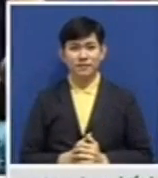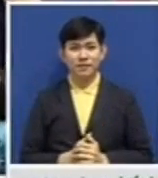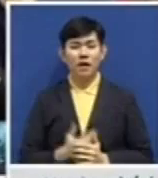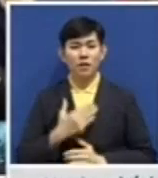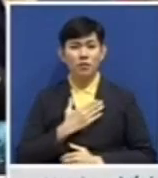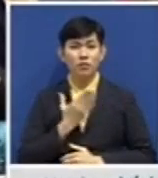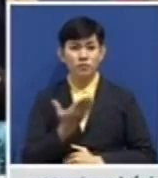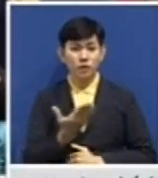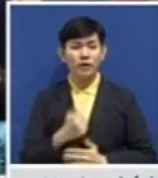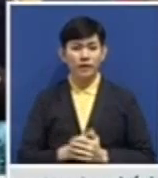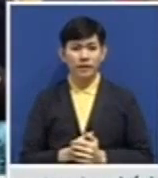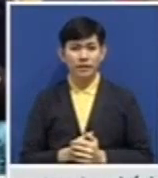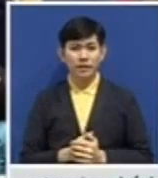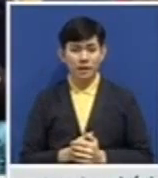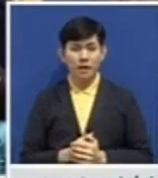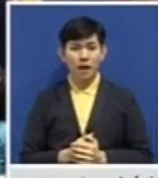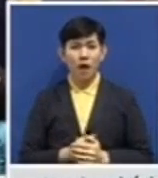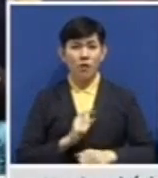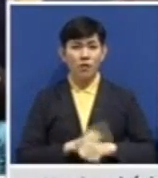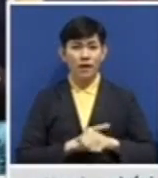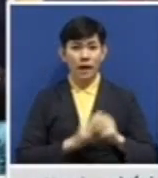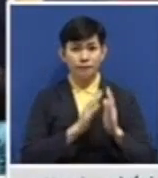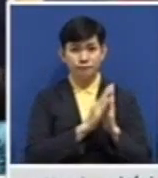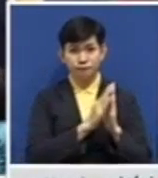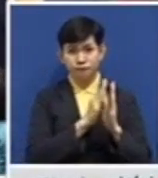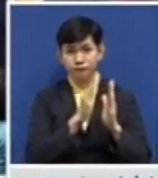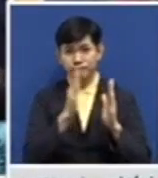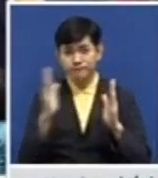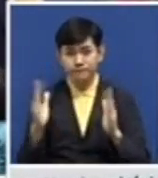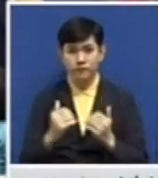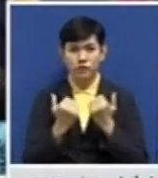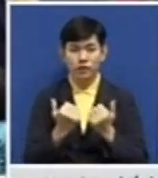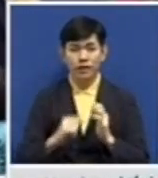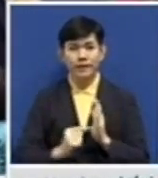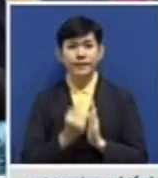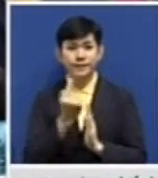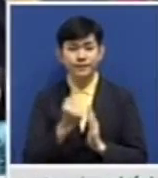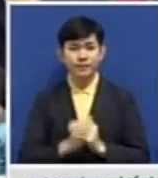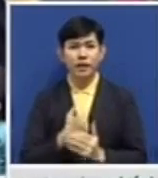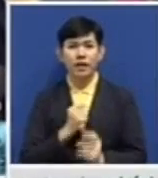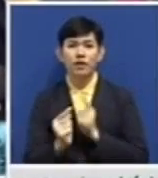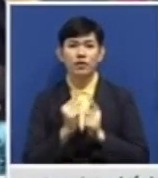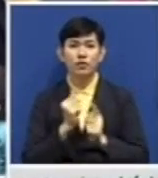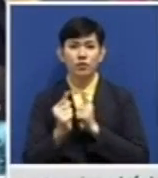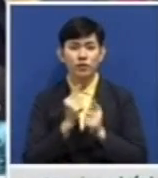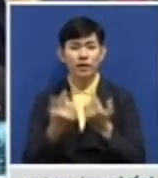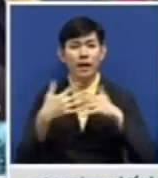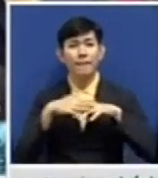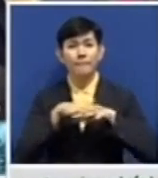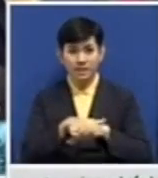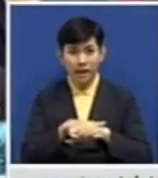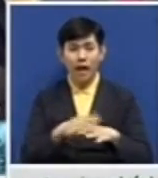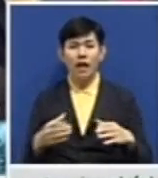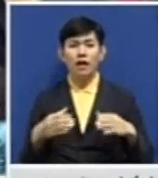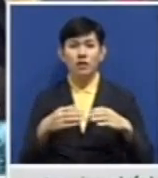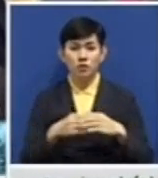ากเวลาจากนี้เป็นต้นไปเนี่ยเราได้มีการคุยประสานงานทั้งในส่